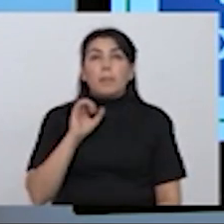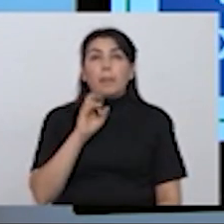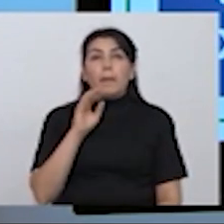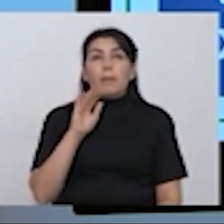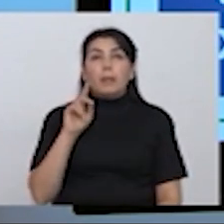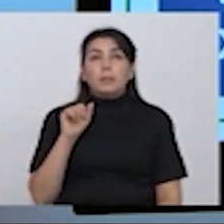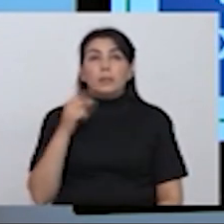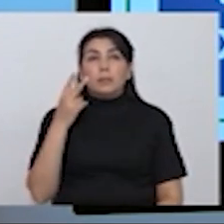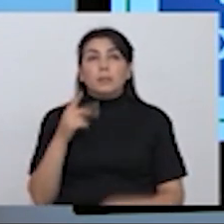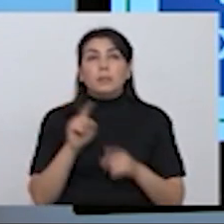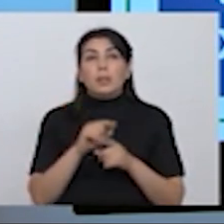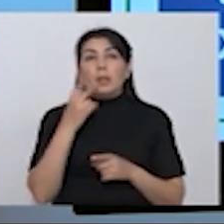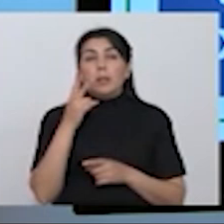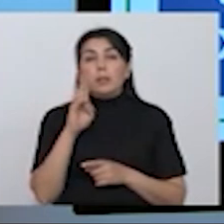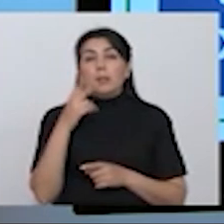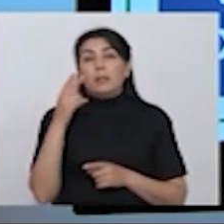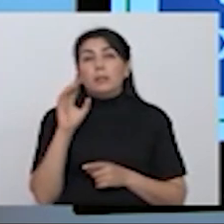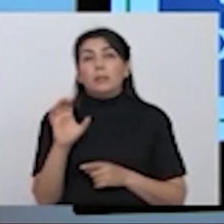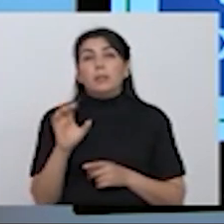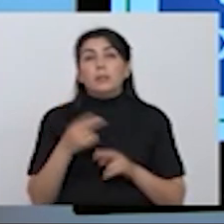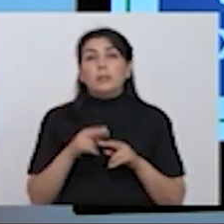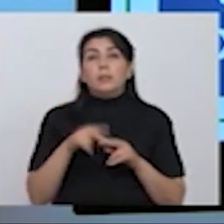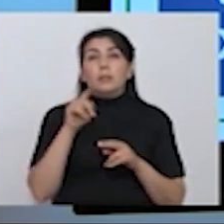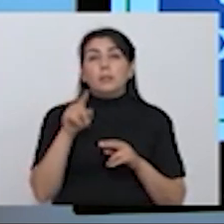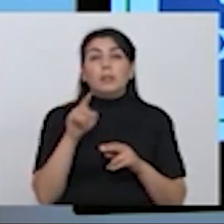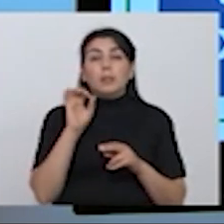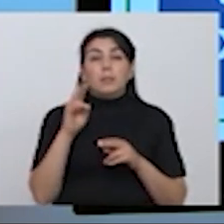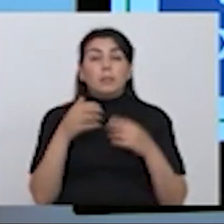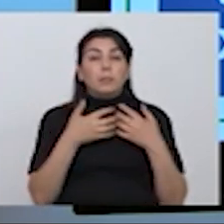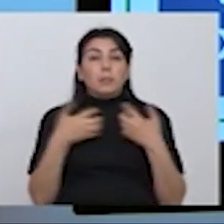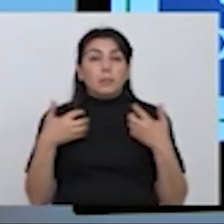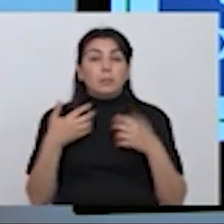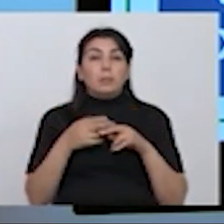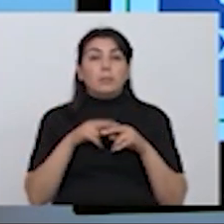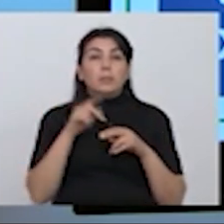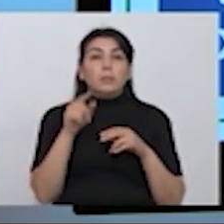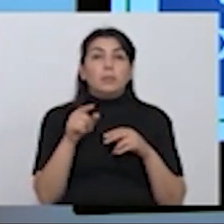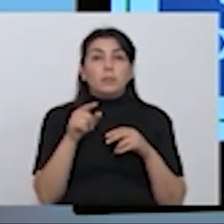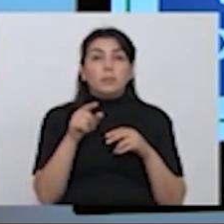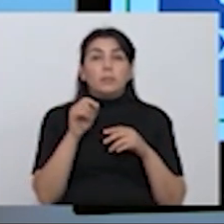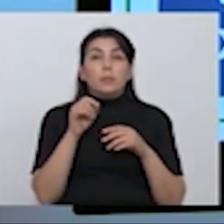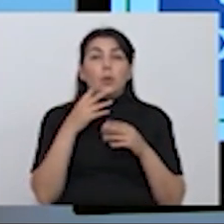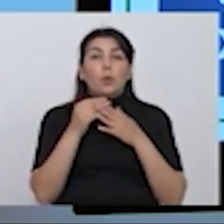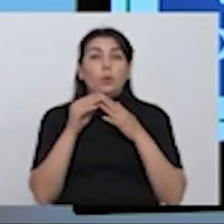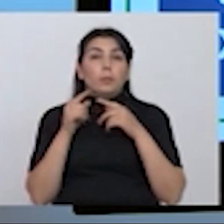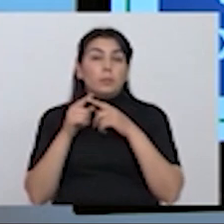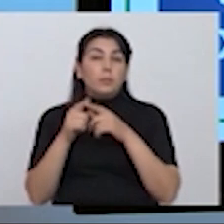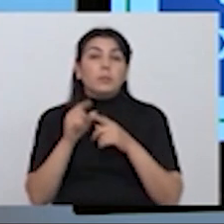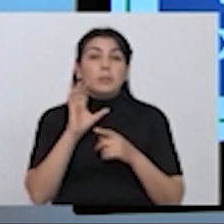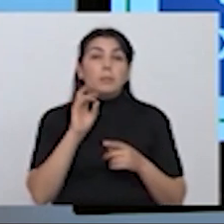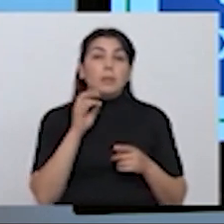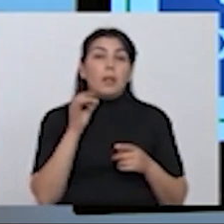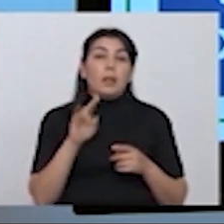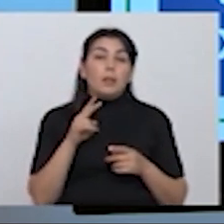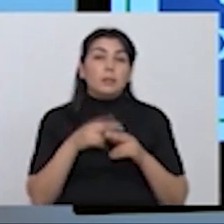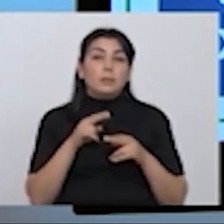Anafaza 2da 2N2S, ya'ni tortilayotgan xromatidalar qutblarga yetib borgunicha spirallari